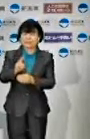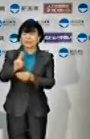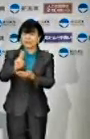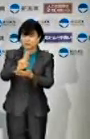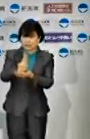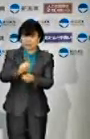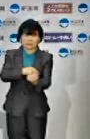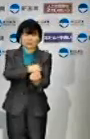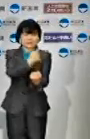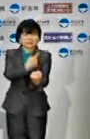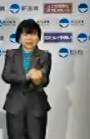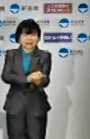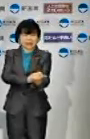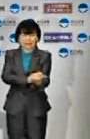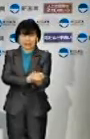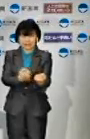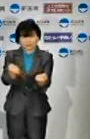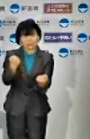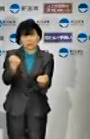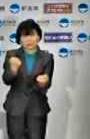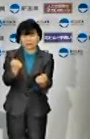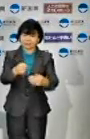強いという中で、